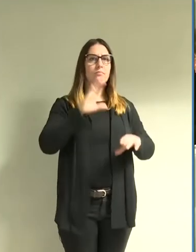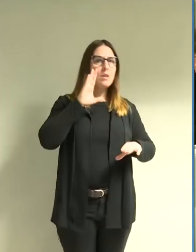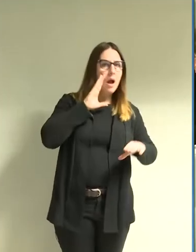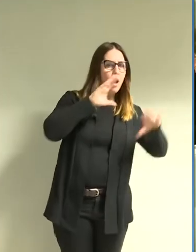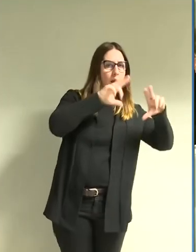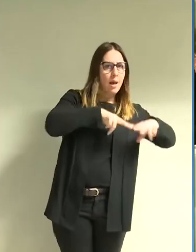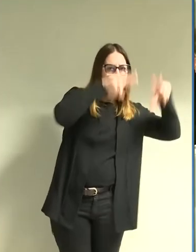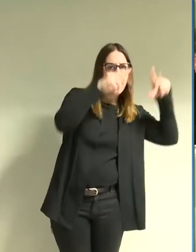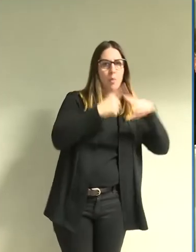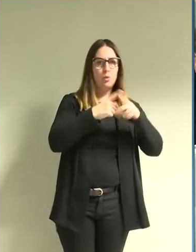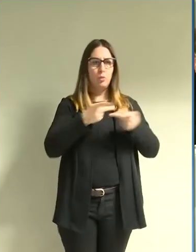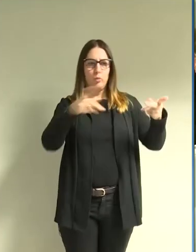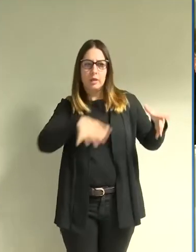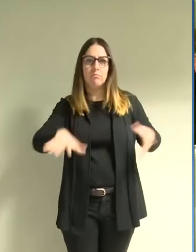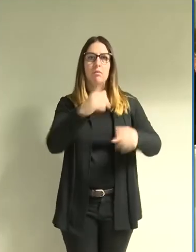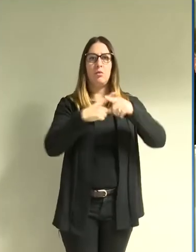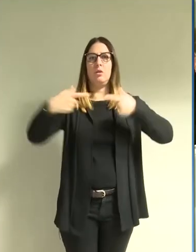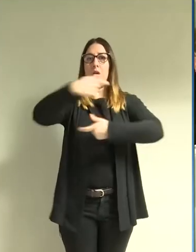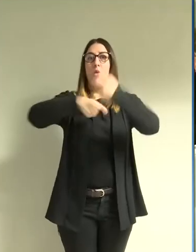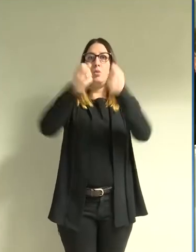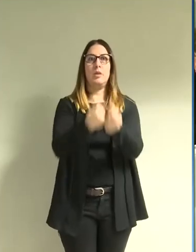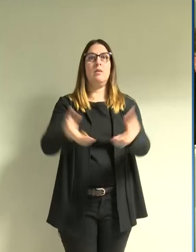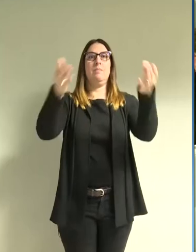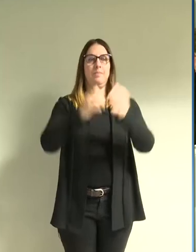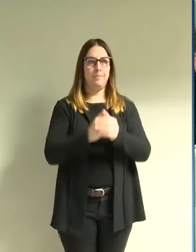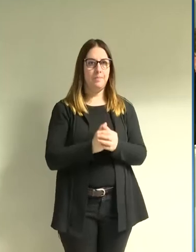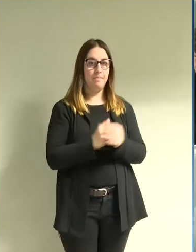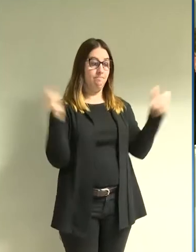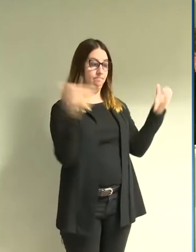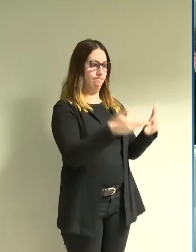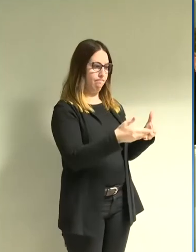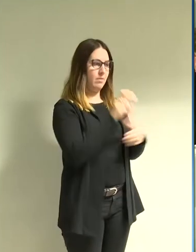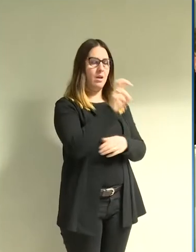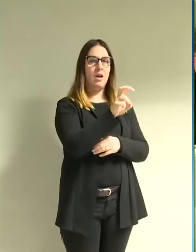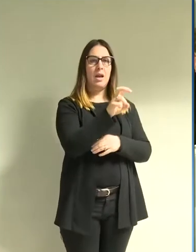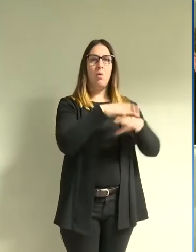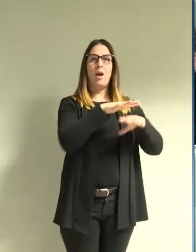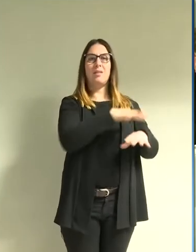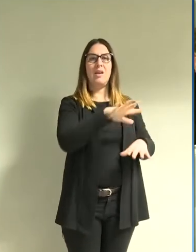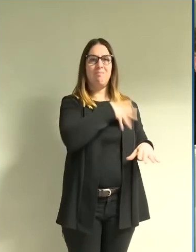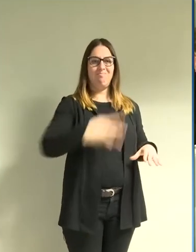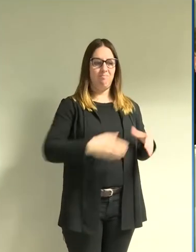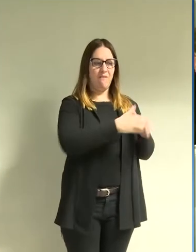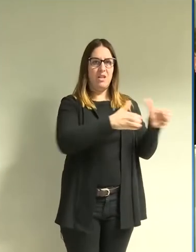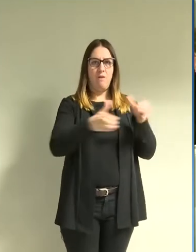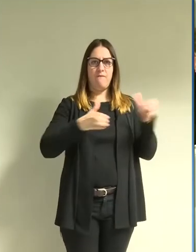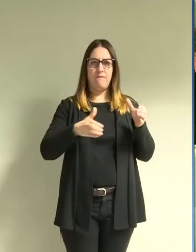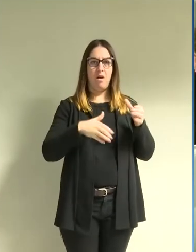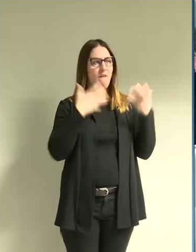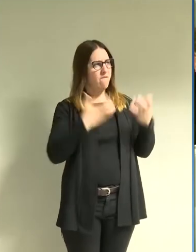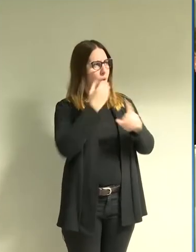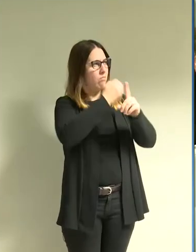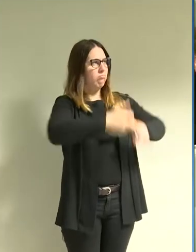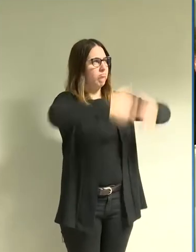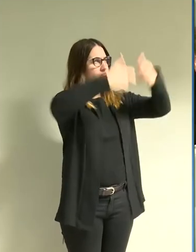et du développement économique pour le volet habitat de l'écoquartier villenave harlequins nous défendons des logements de qualité pour